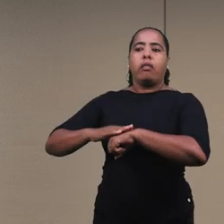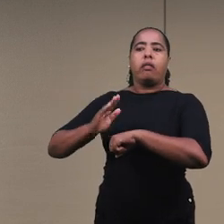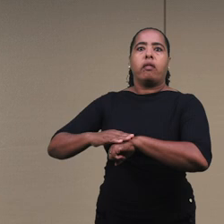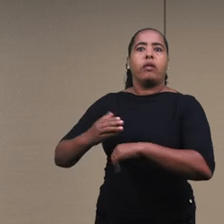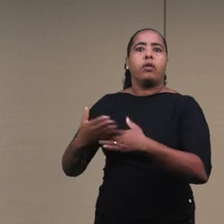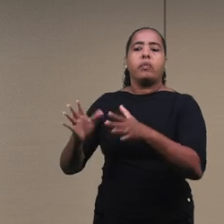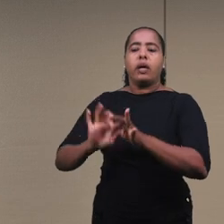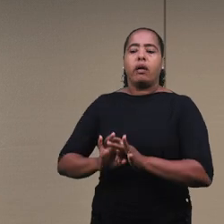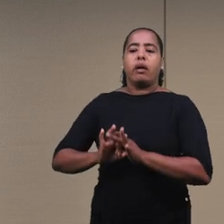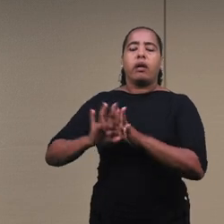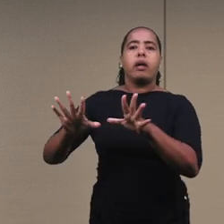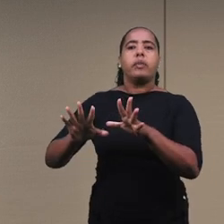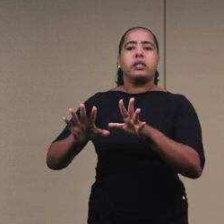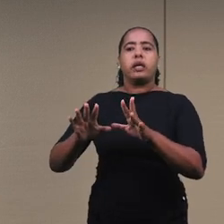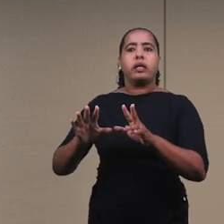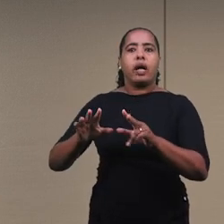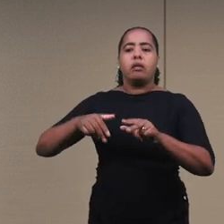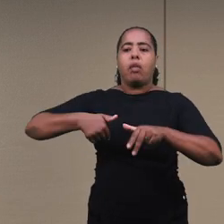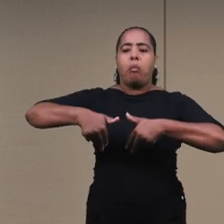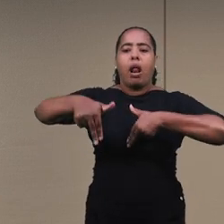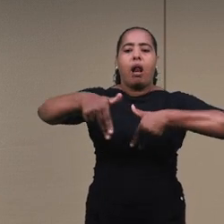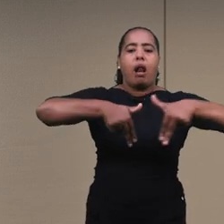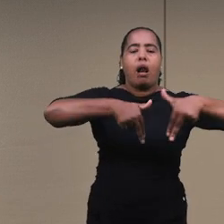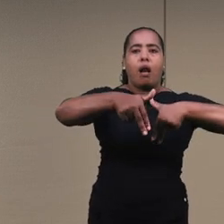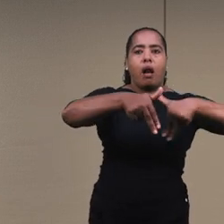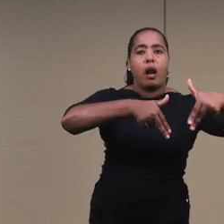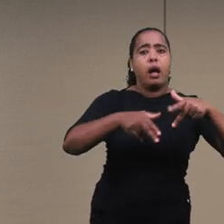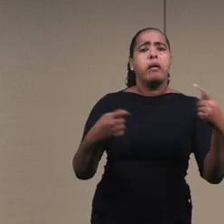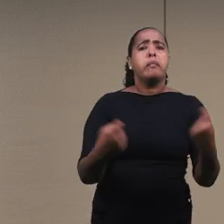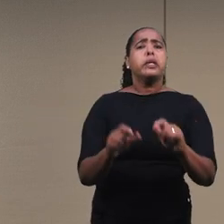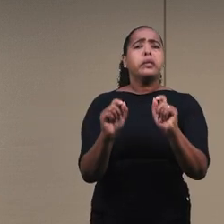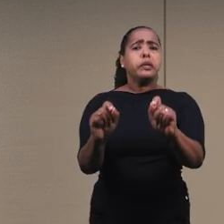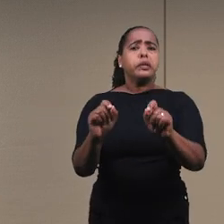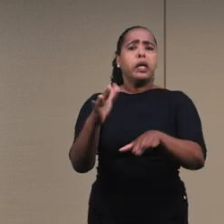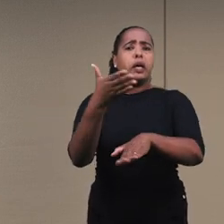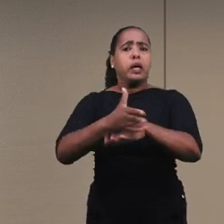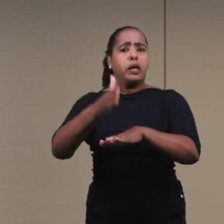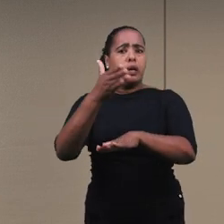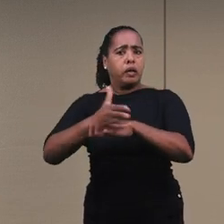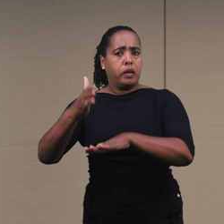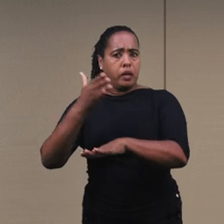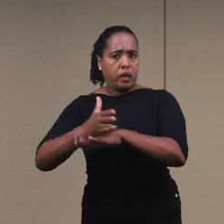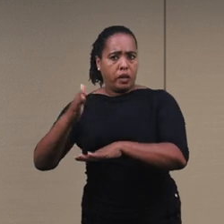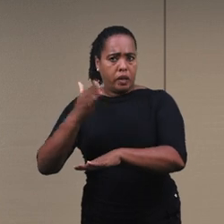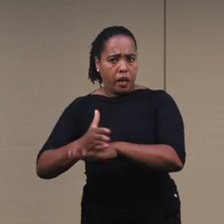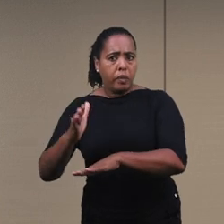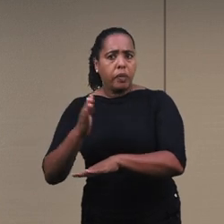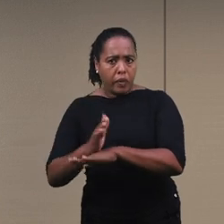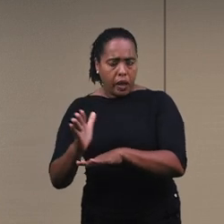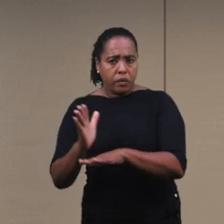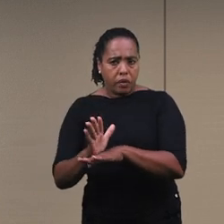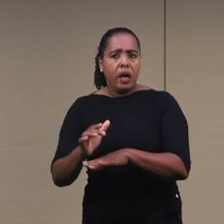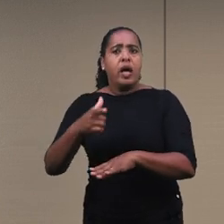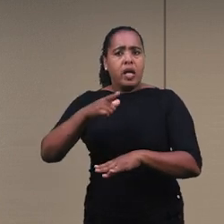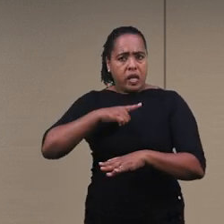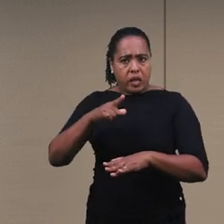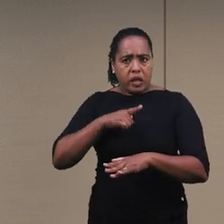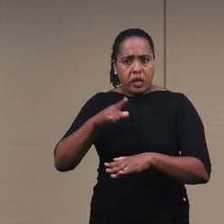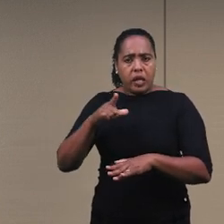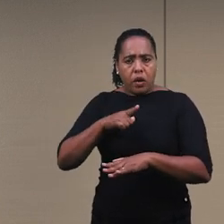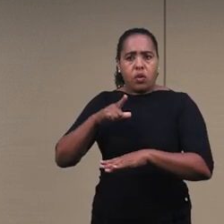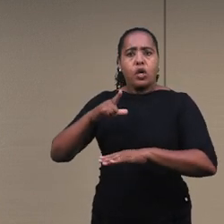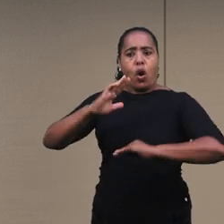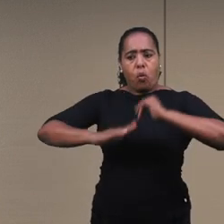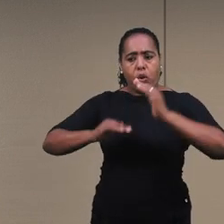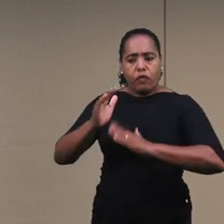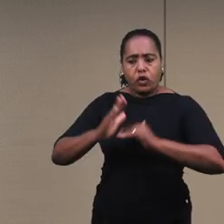venir. Et elle peut être entraînée et orientée dans sa mobilité. Il y a des ressources spécifiques pour enseigner